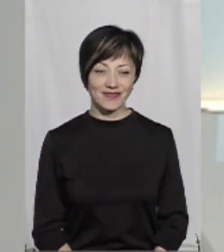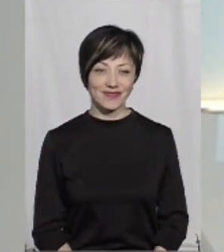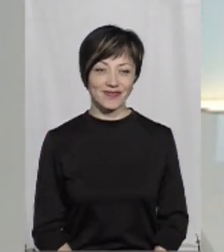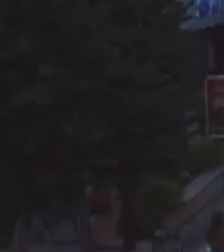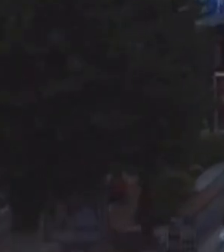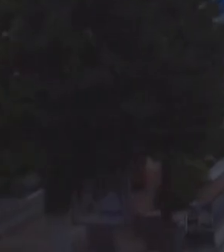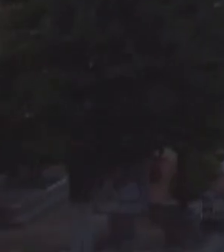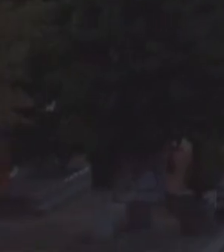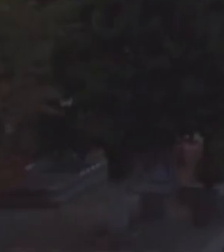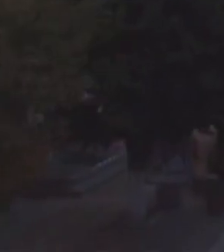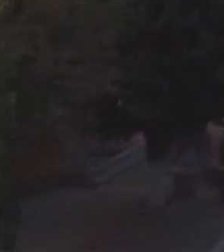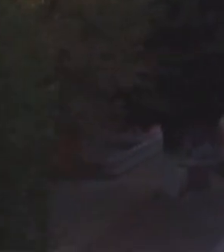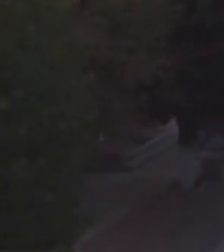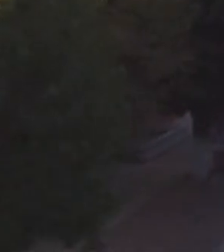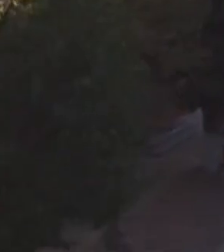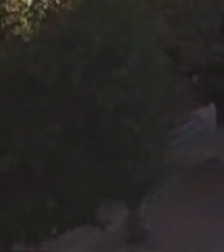Дякую.